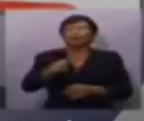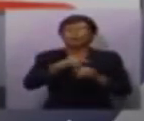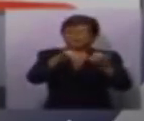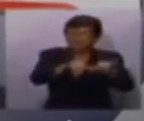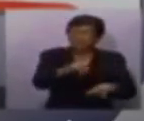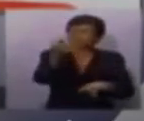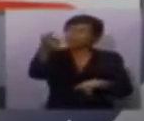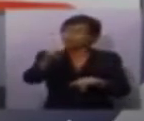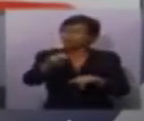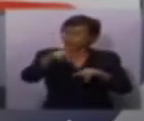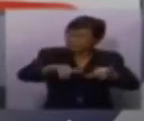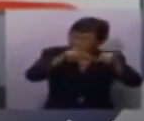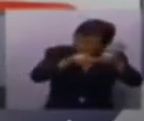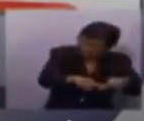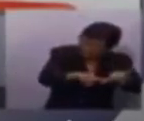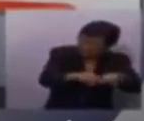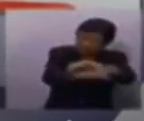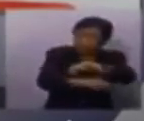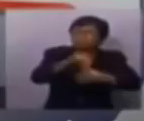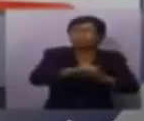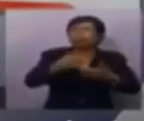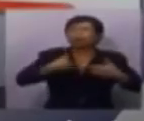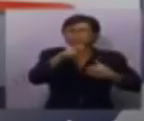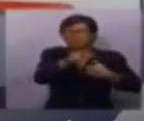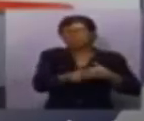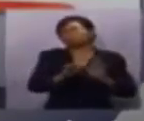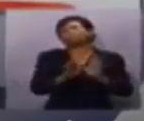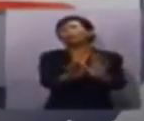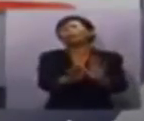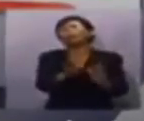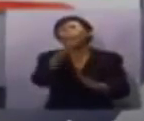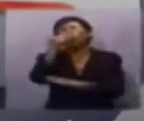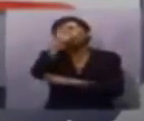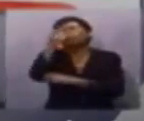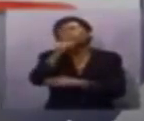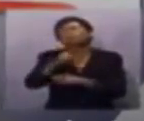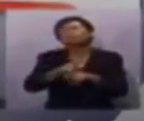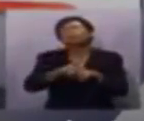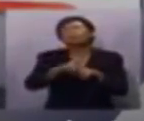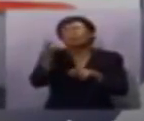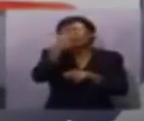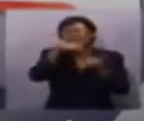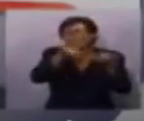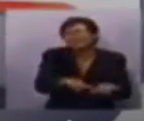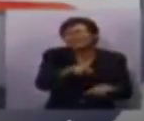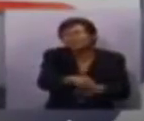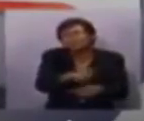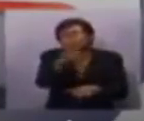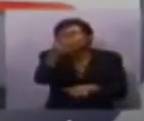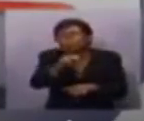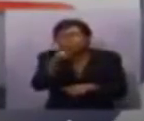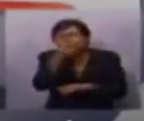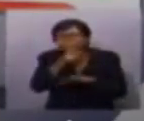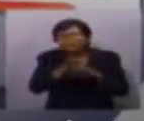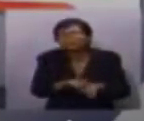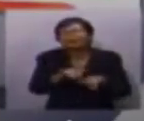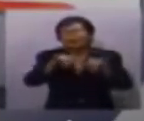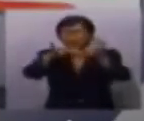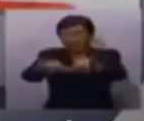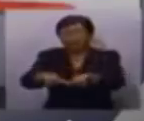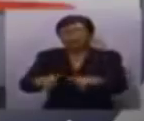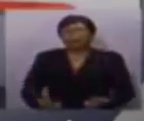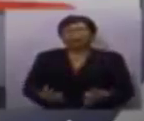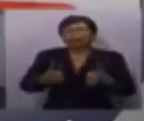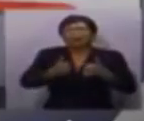bermastati di negeri itu. Dan kita lihat ada calon ditolak kerana dia bertanding di DUN tetapi alamatnya